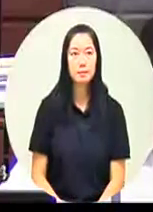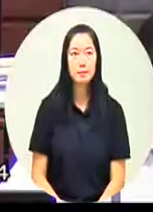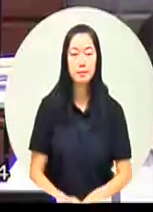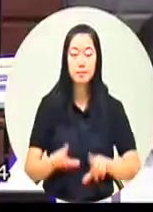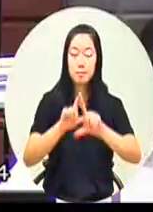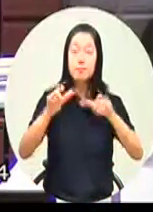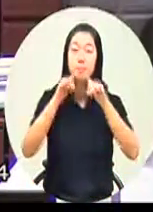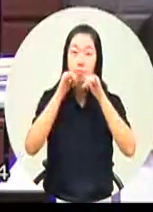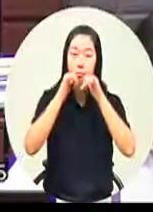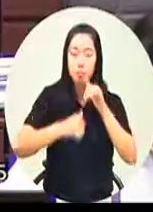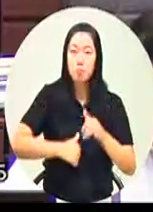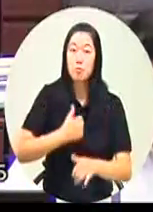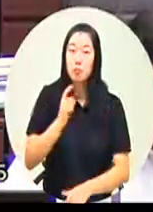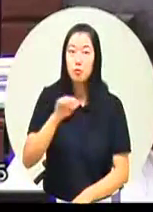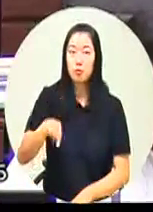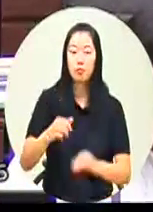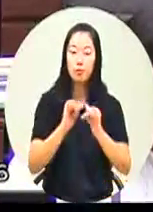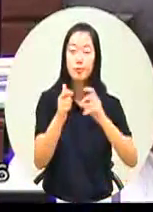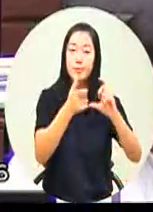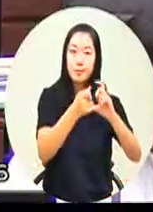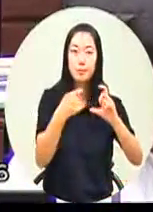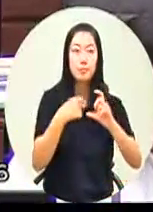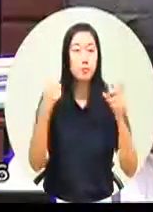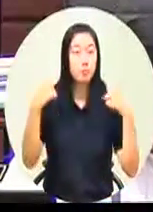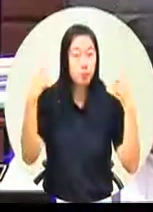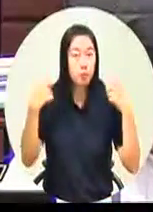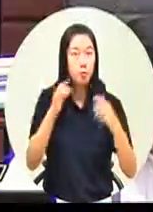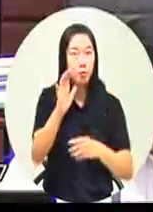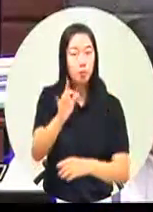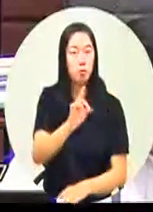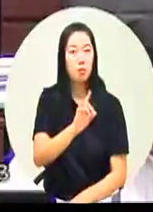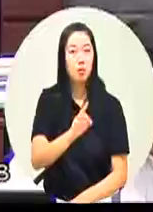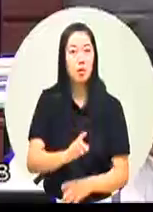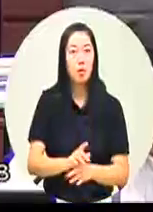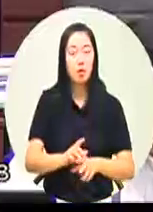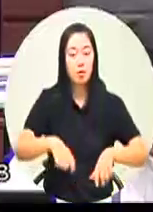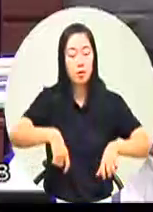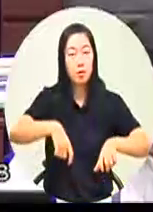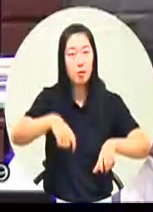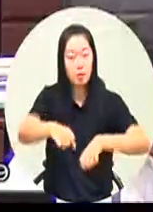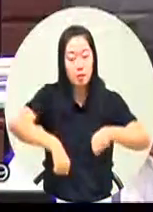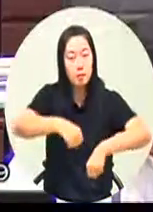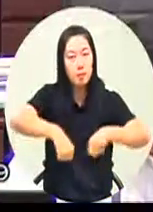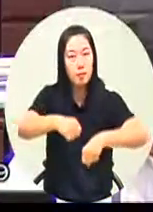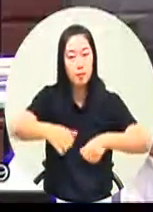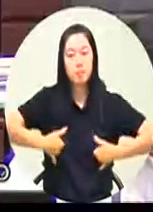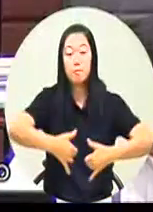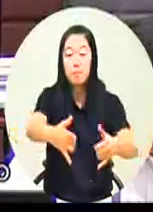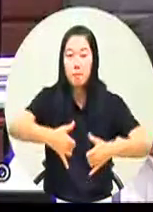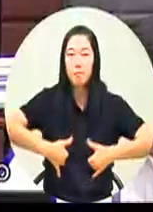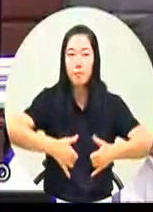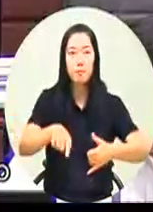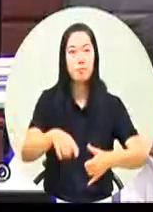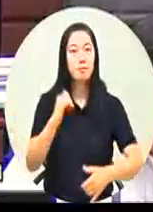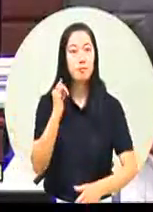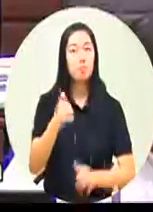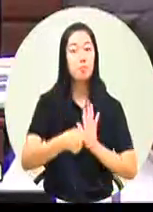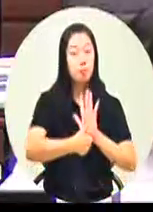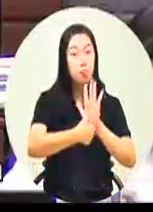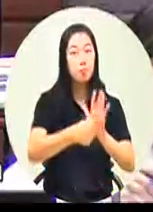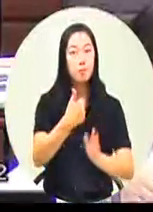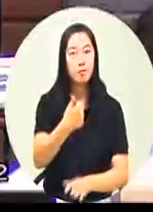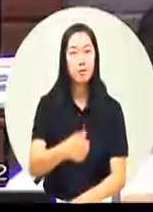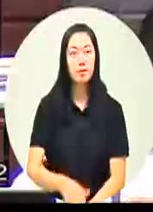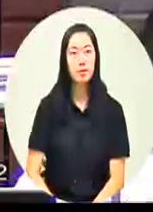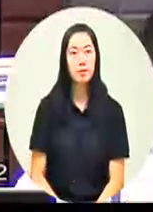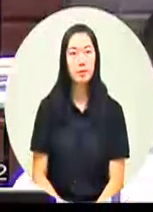其实是在社区常常有一些自行车道的这个部分，大寮这个部分也是蛮好玩的。 是的，那我想